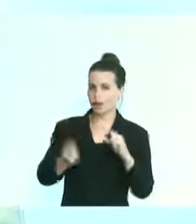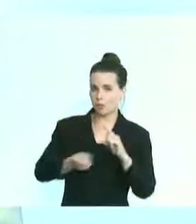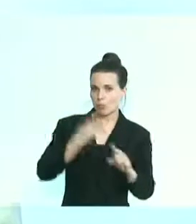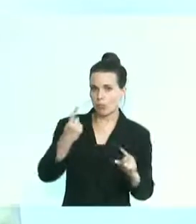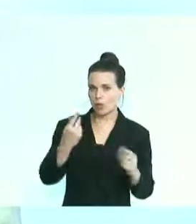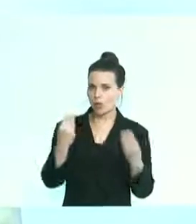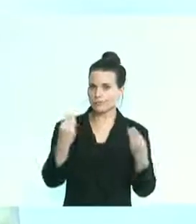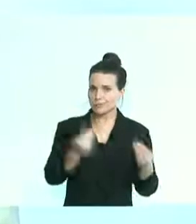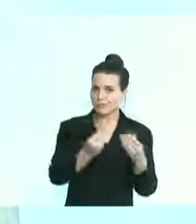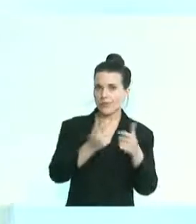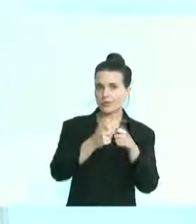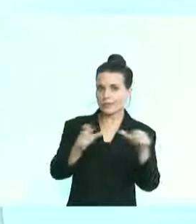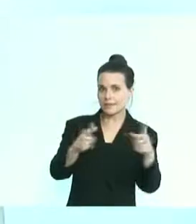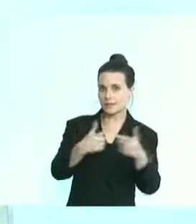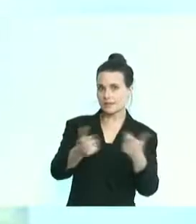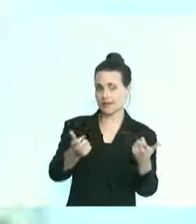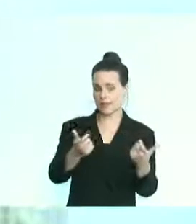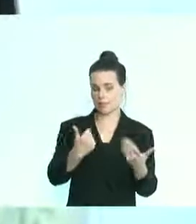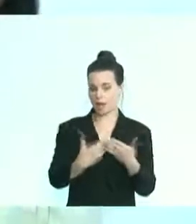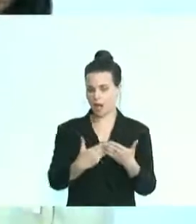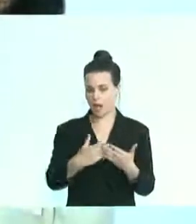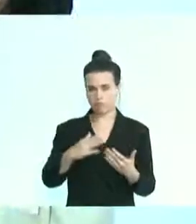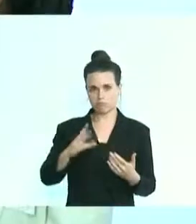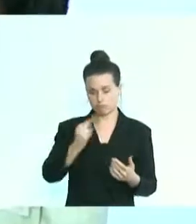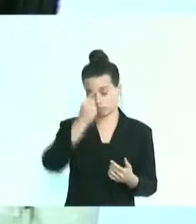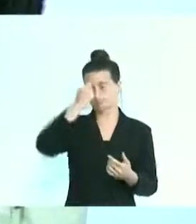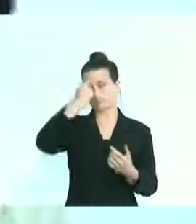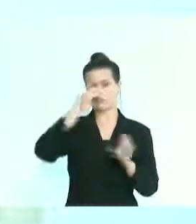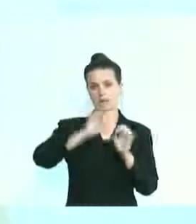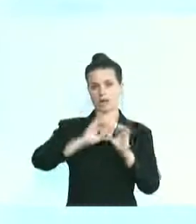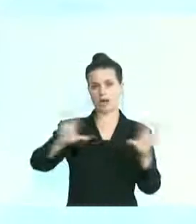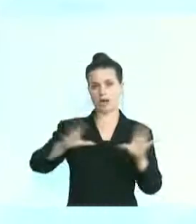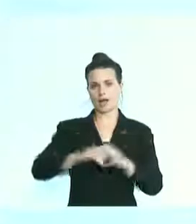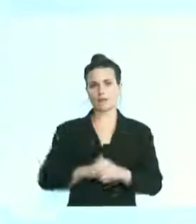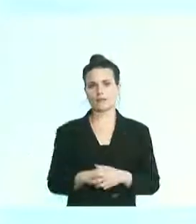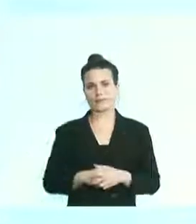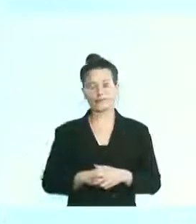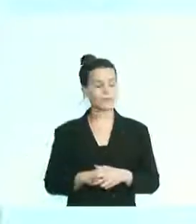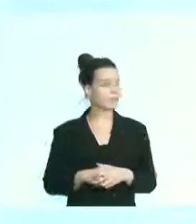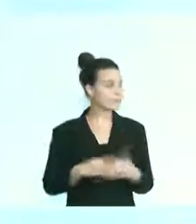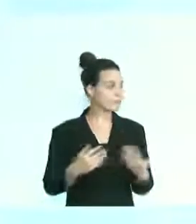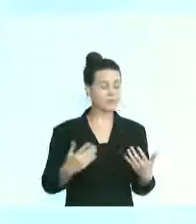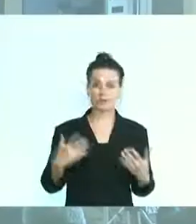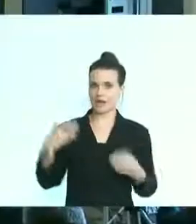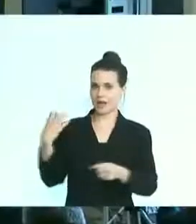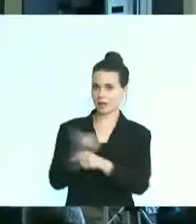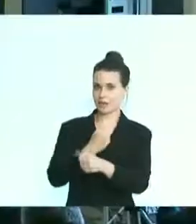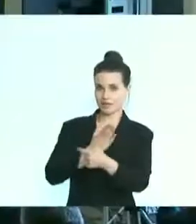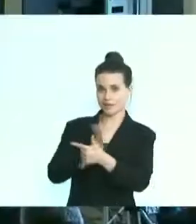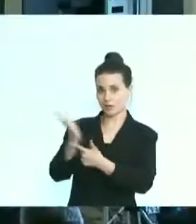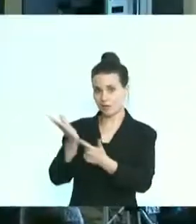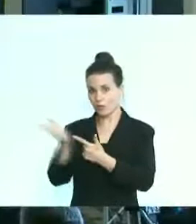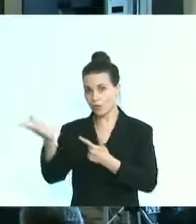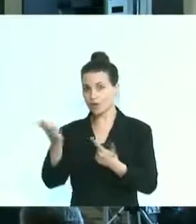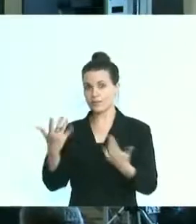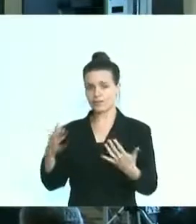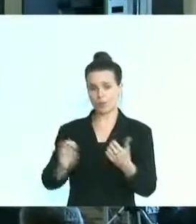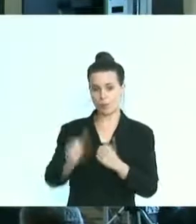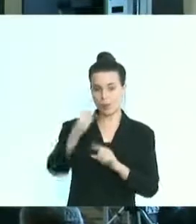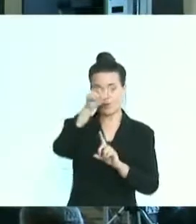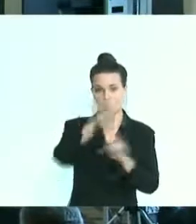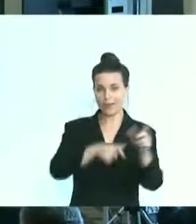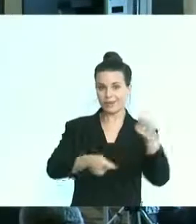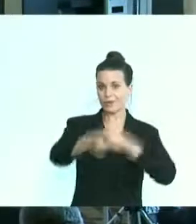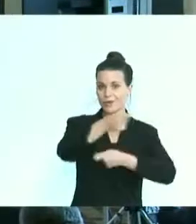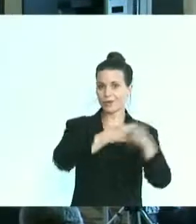leur faciliter la vie. Donc voilà. Donc double réussite, en même temps sensibiliser les commerçants et en même temps